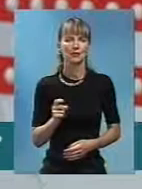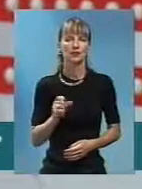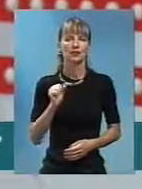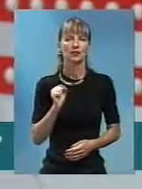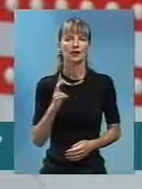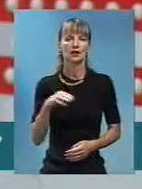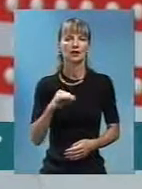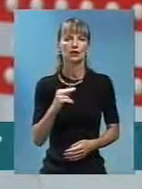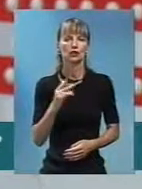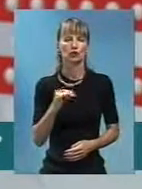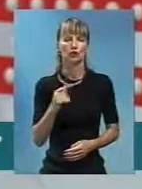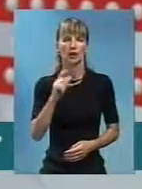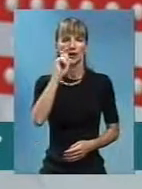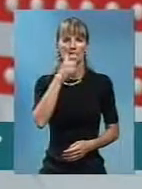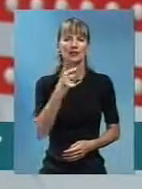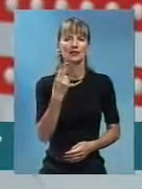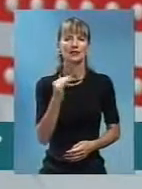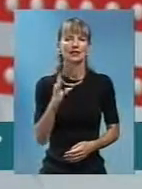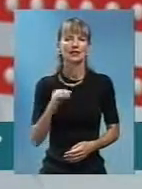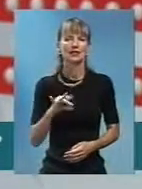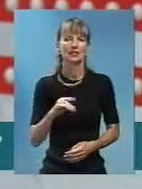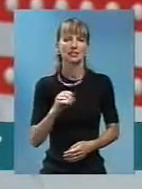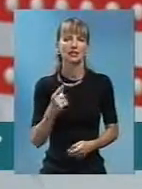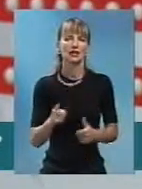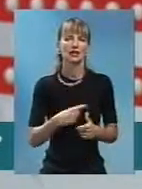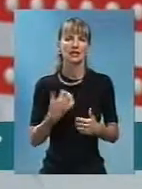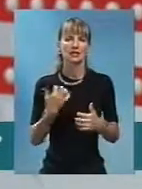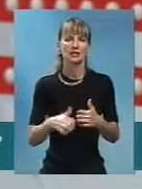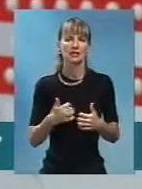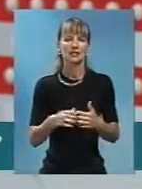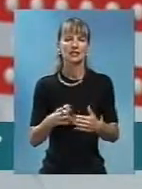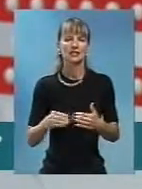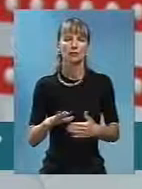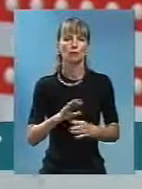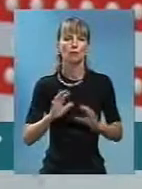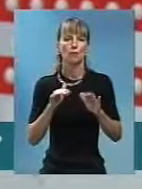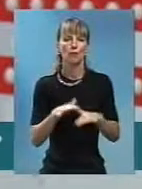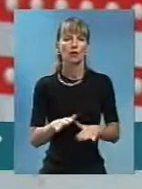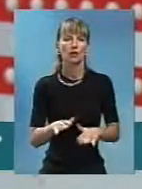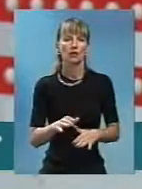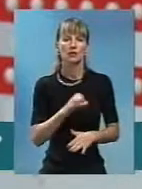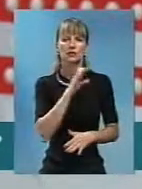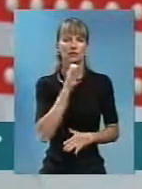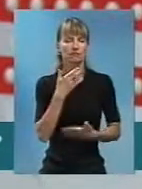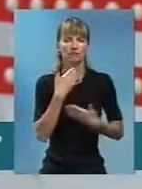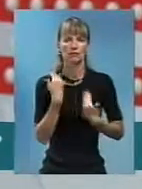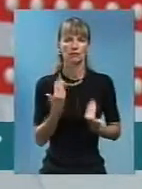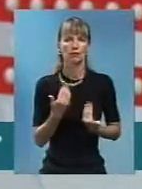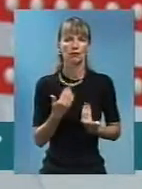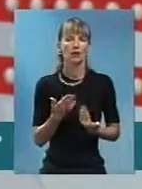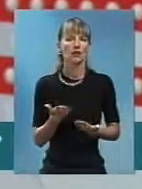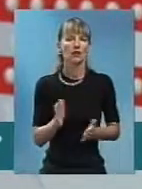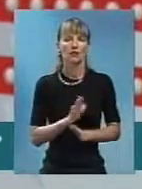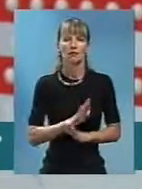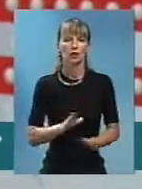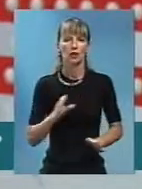античної грецької цивілізації або цивілізації Середземного моря. Ніякої півночі. Це однозначно. Ніяких соколів,